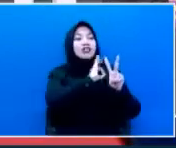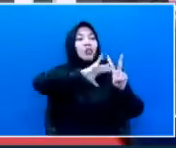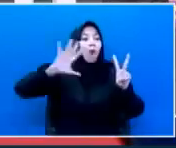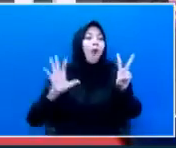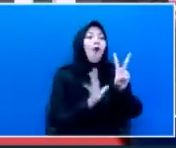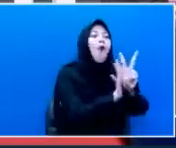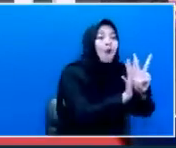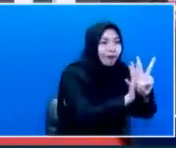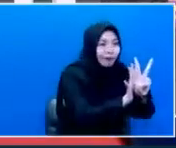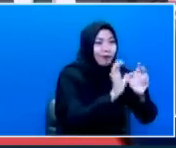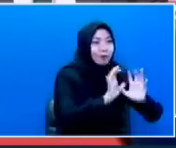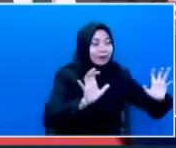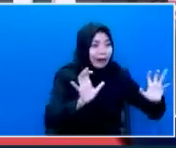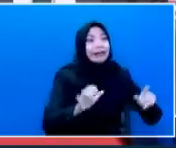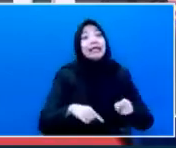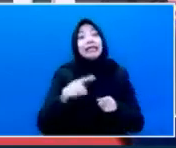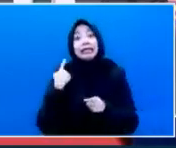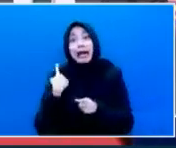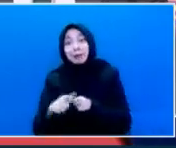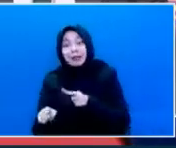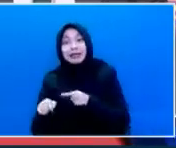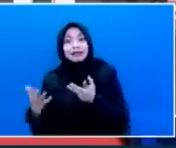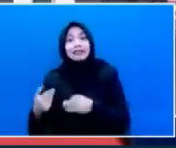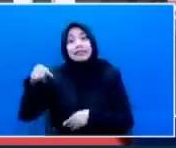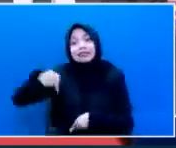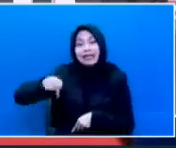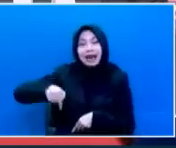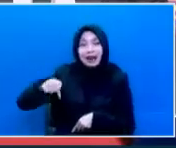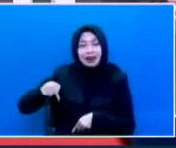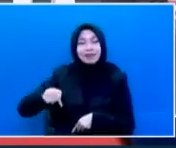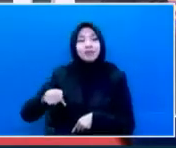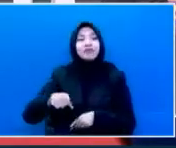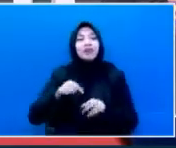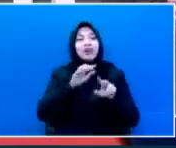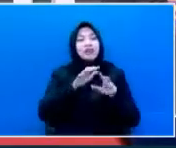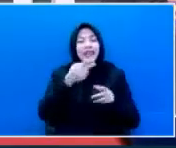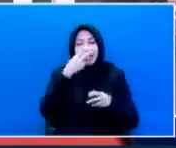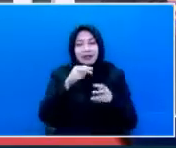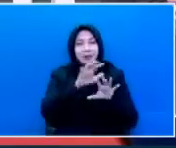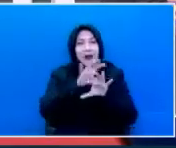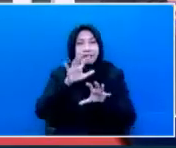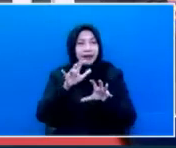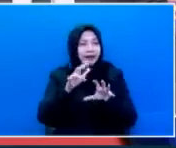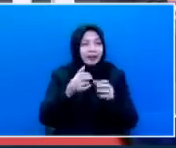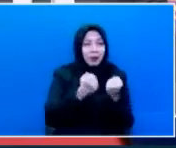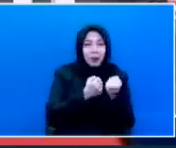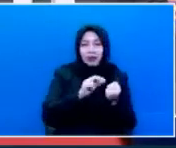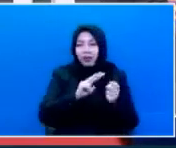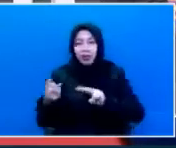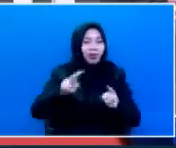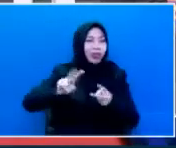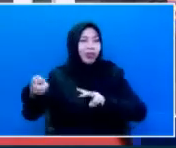Jokowi nah sekarang yang terjadi adalah lebih kompleks karena pertarungan bukan hanya